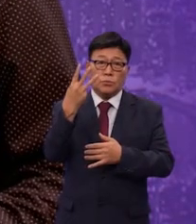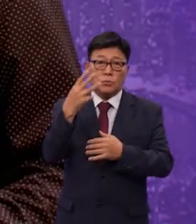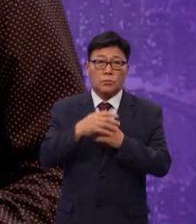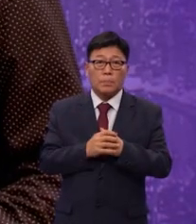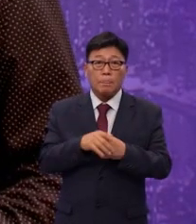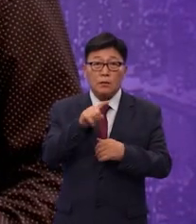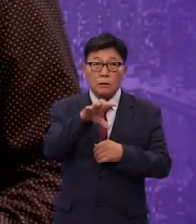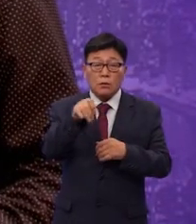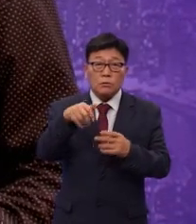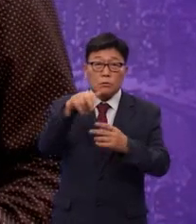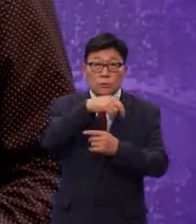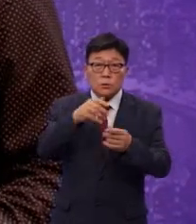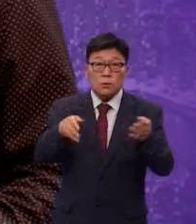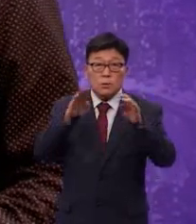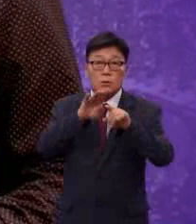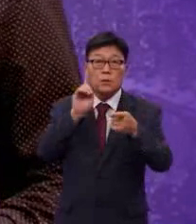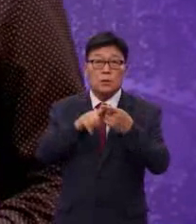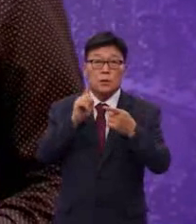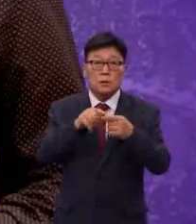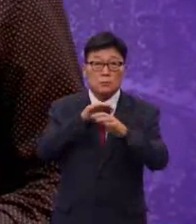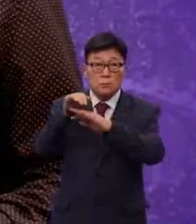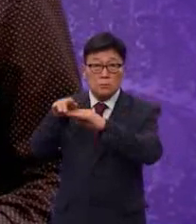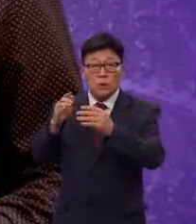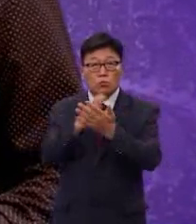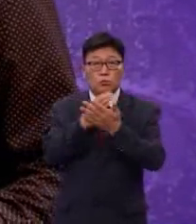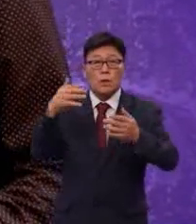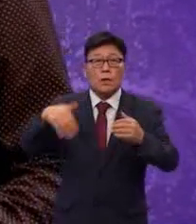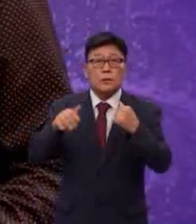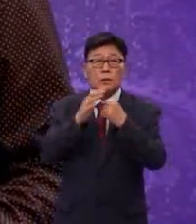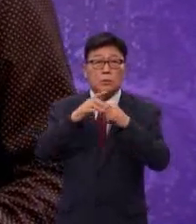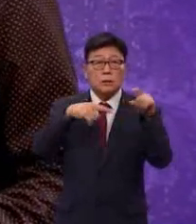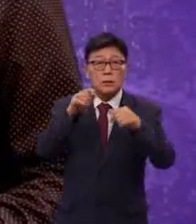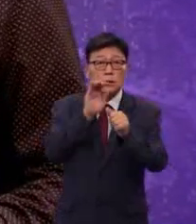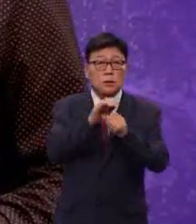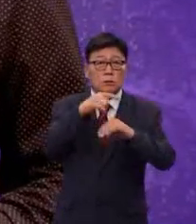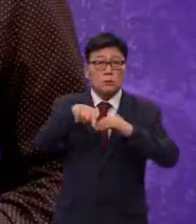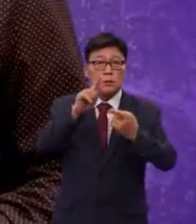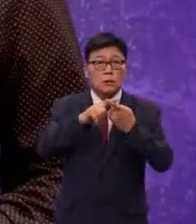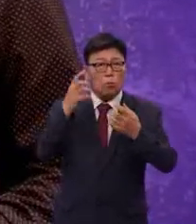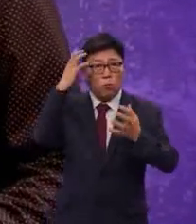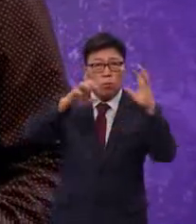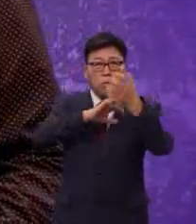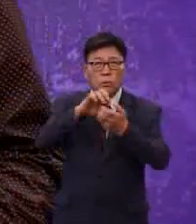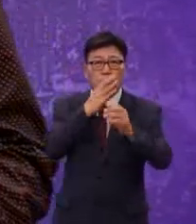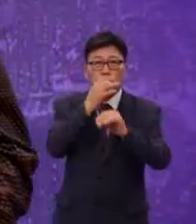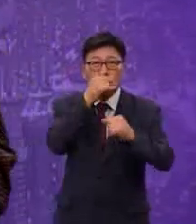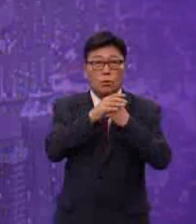실태입니다. 이런 거점시설에 대해서 유형이 명확히 구분되어 있지 않아서 정책 지원에 대한 혼선을 초래하고 있고, 또